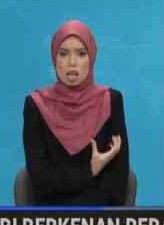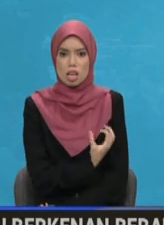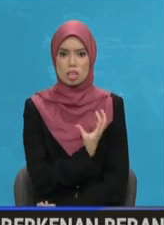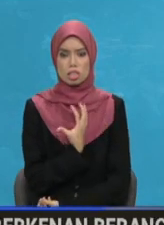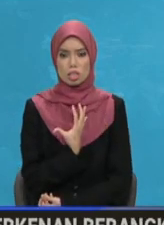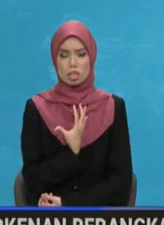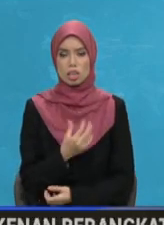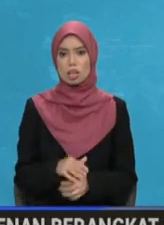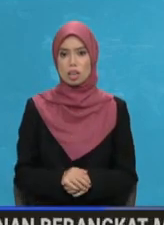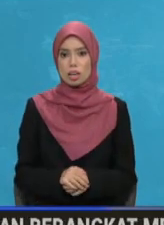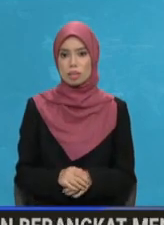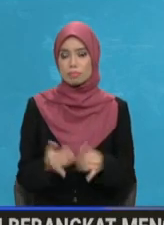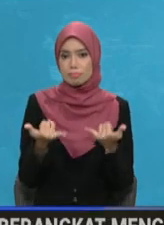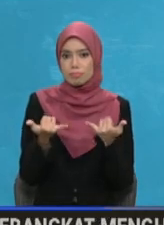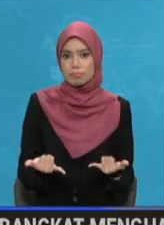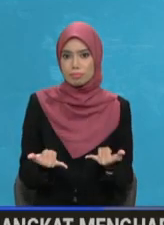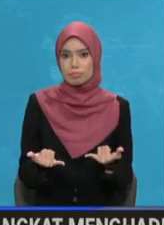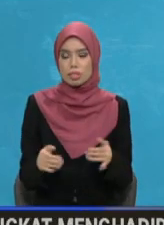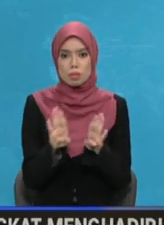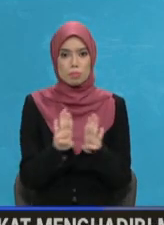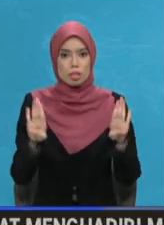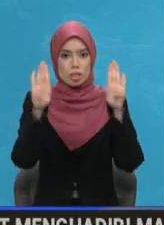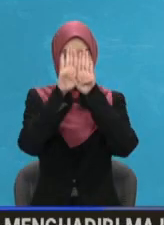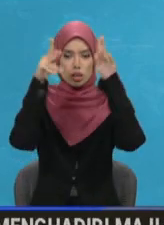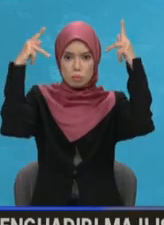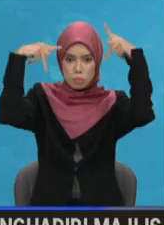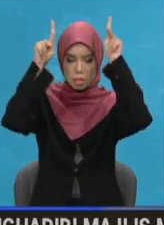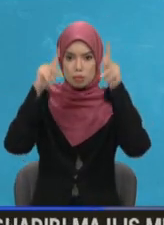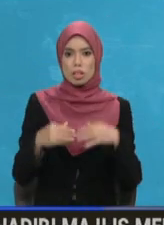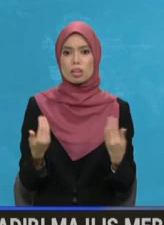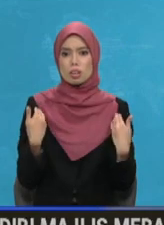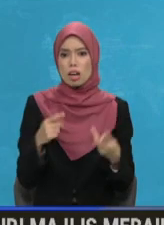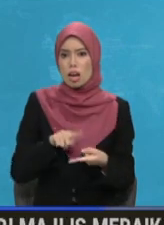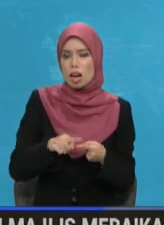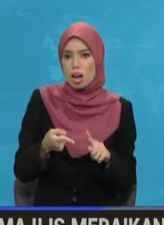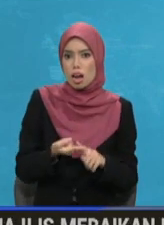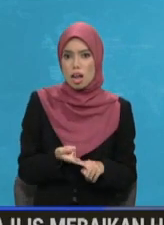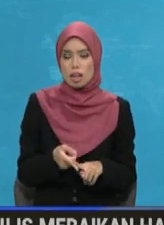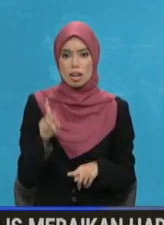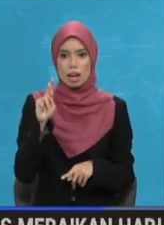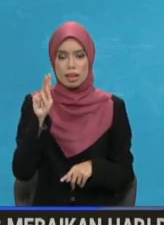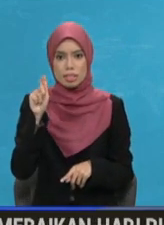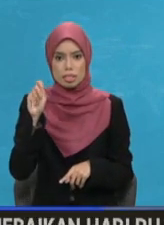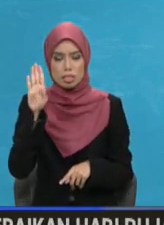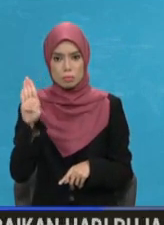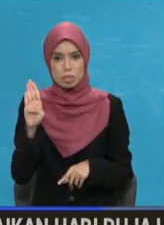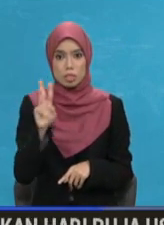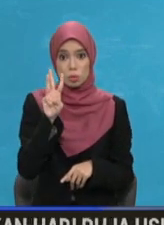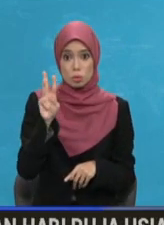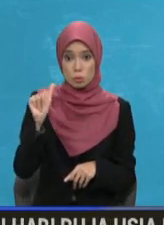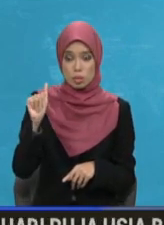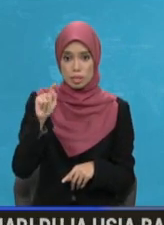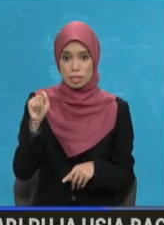berita perdana malam ini pula mengungsikan pengalaman rekan penyiar berita dayang wasna fakhriana binti